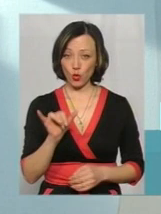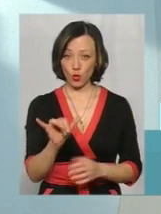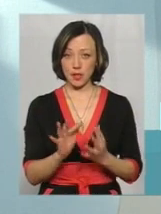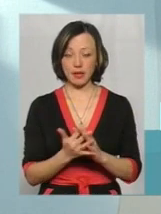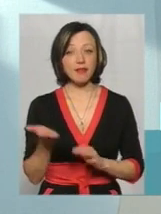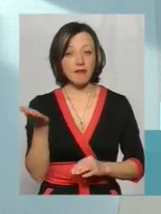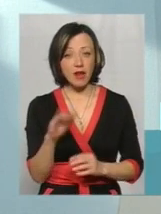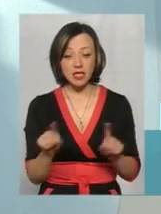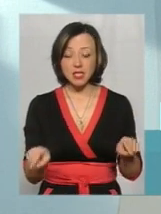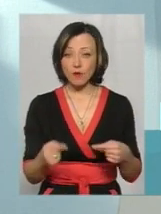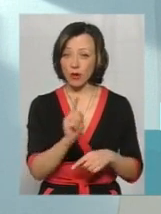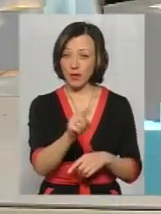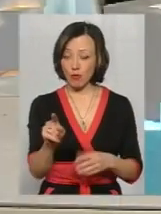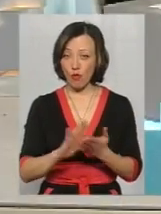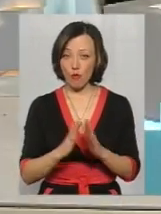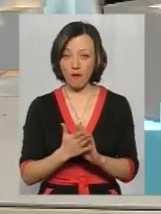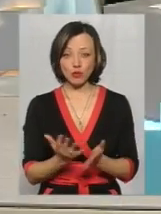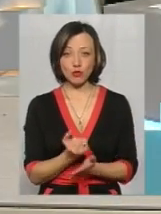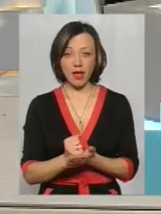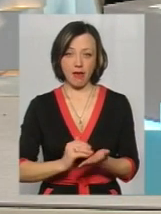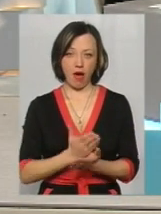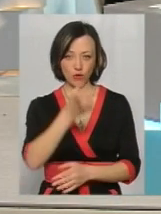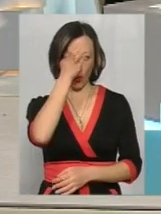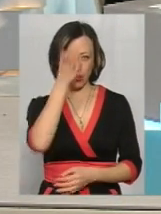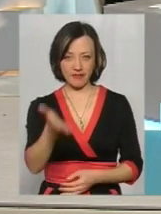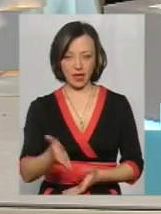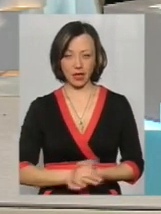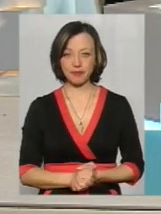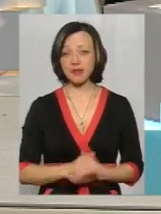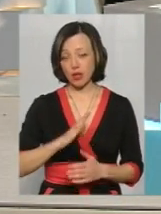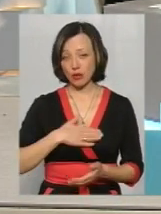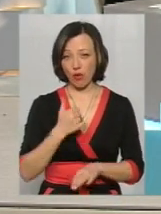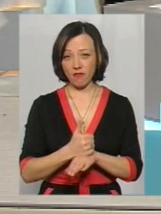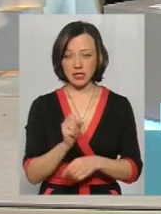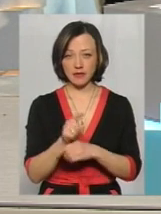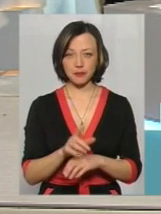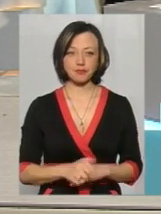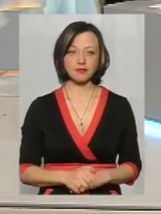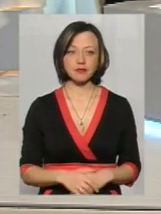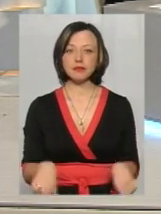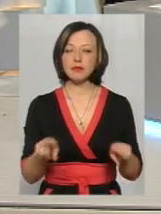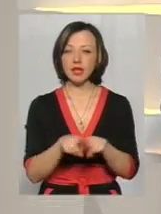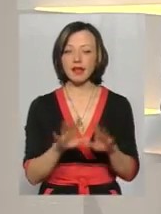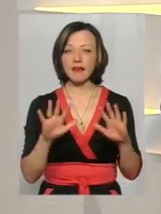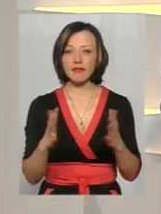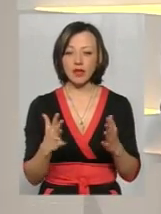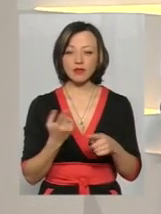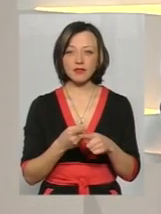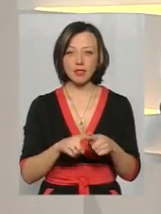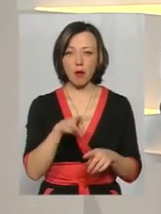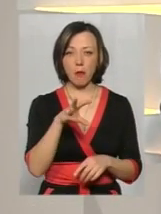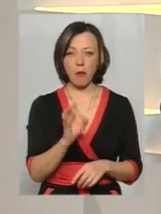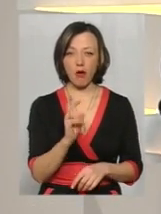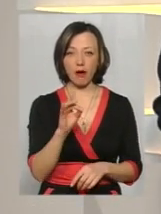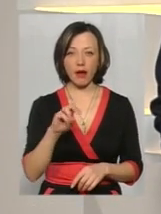Давайте створимо їм умови для здобуття якісної освіти. Пане Олег, це наше головне завдання. Такий випадок, як у Мокрицькій